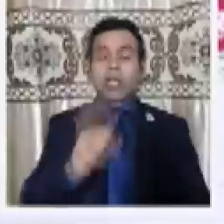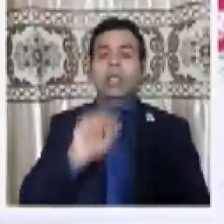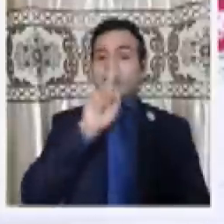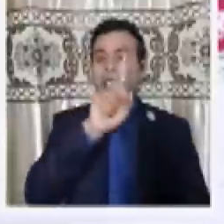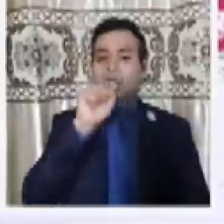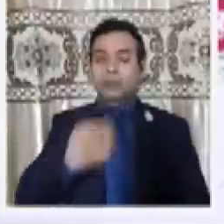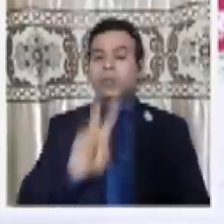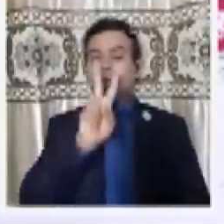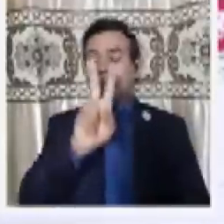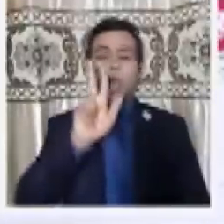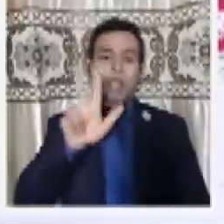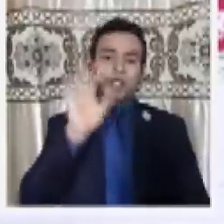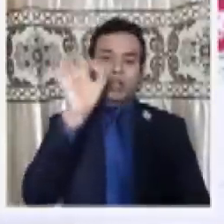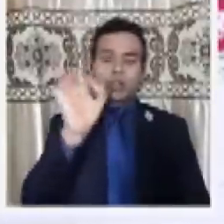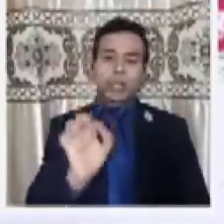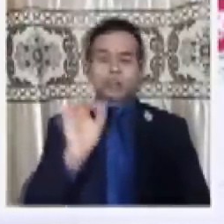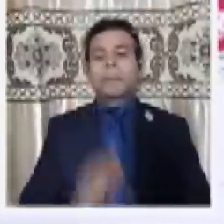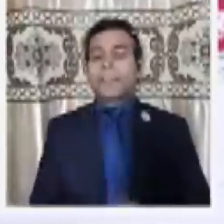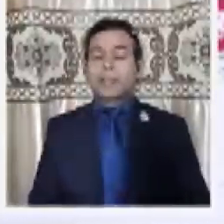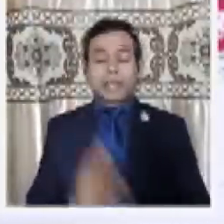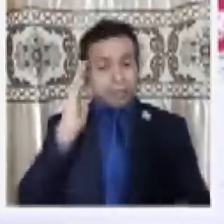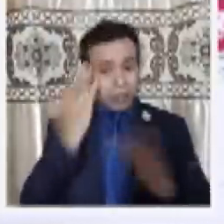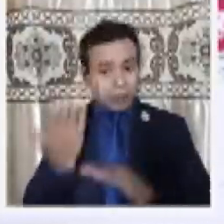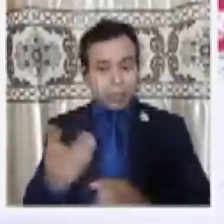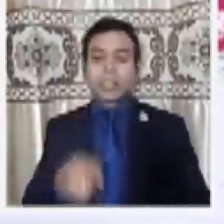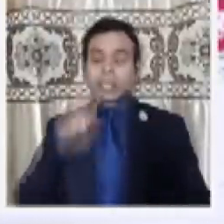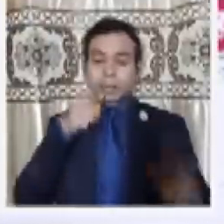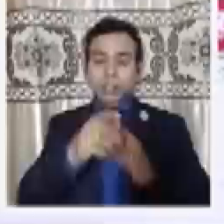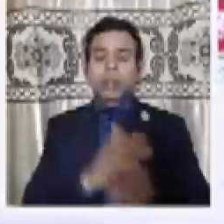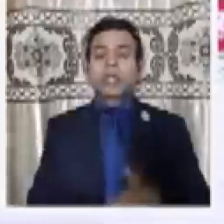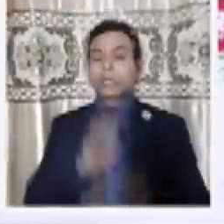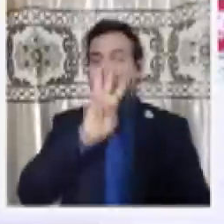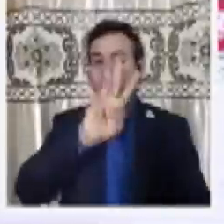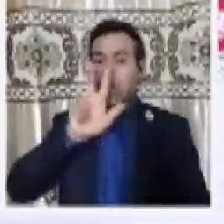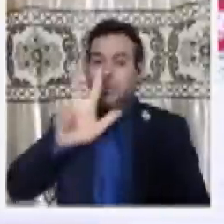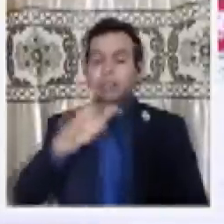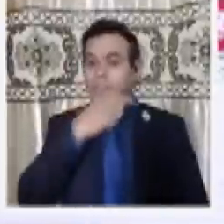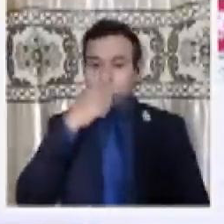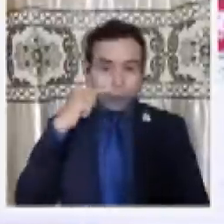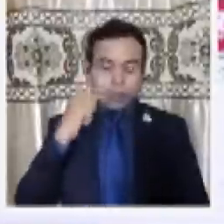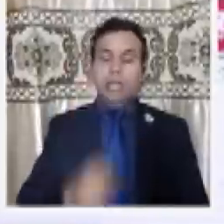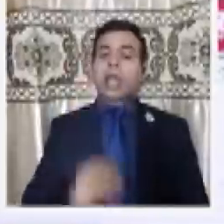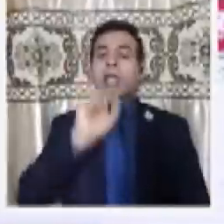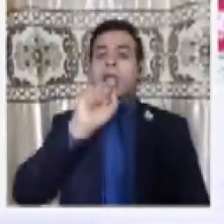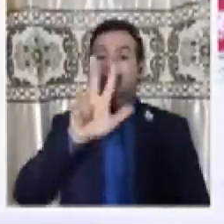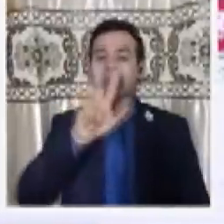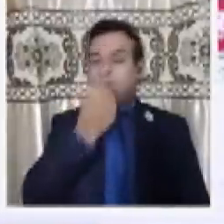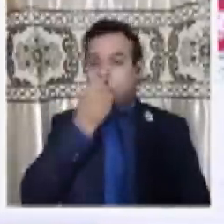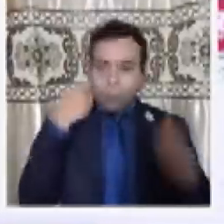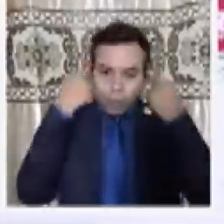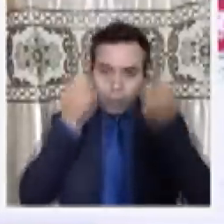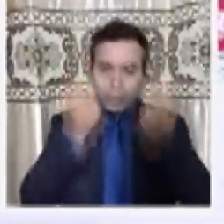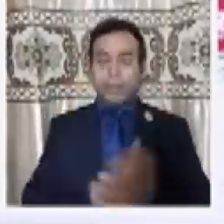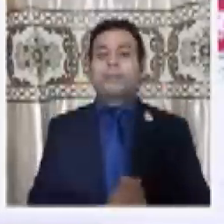2,197 জন মৃত্যুবরণ করেছেন। শনাক্ত বিবেচনায় মৃত্যুর হার 1.28%। যারা মৃত্যুবরণ করেছেন তাদের